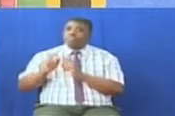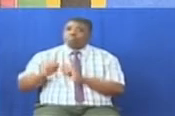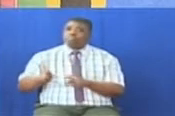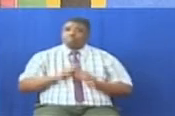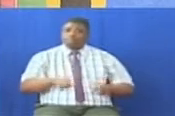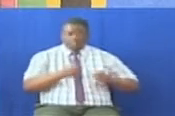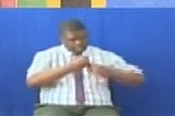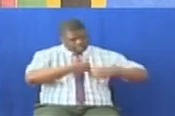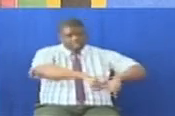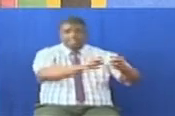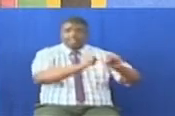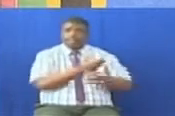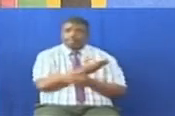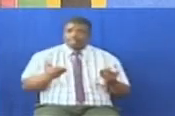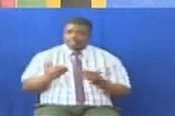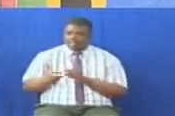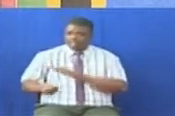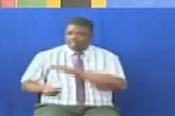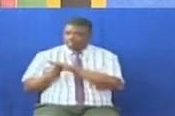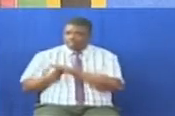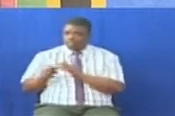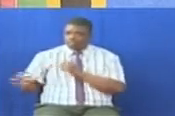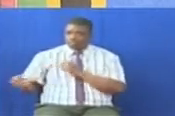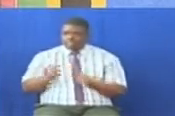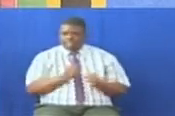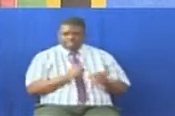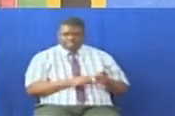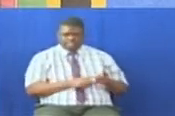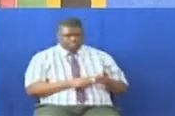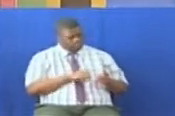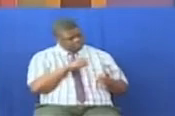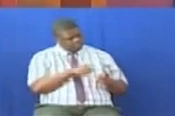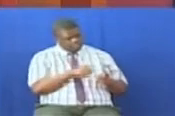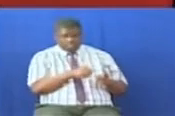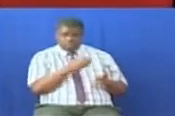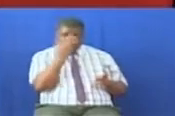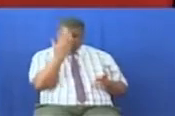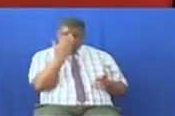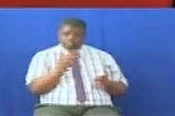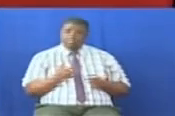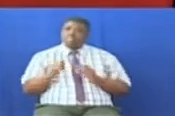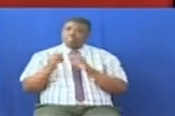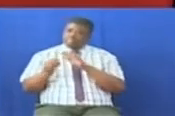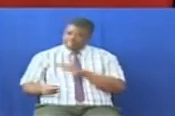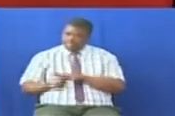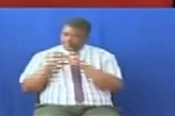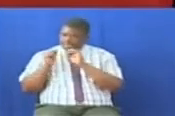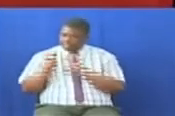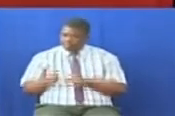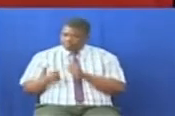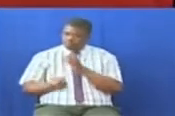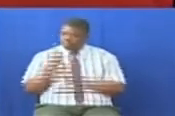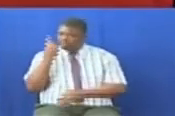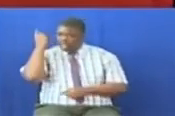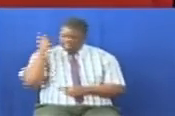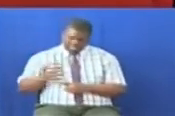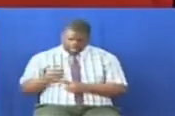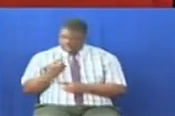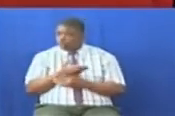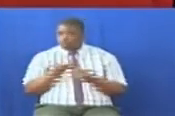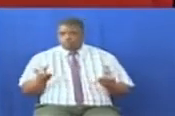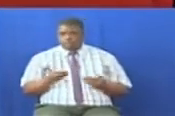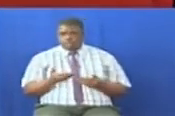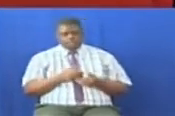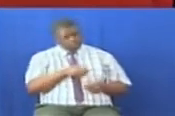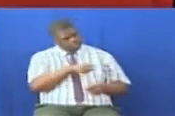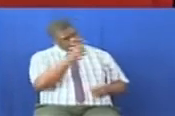ya utendaji. Tunafahamu miradi hii inapotekelezwa lazima kuwepo na dhamana. Pale ambapo kunatokea na riski yoyote, basi hiyo